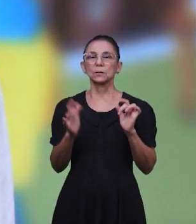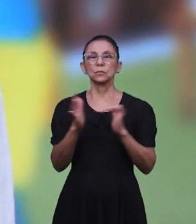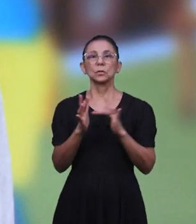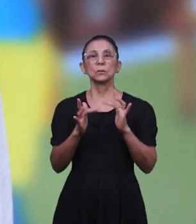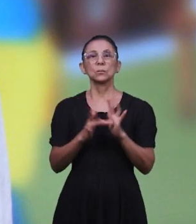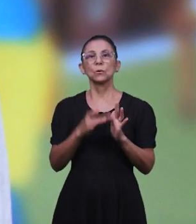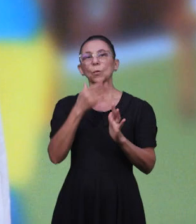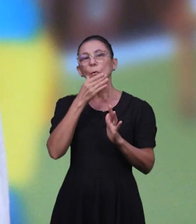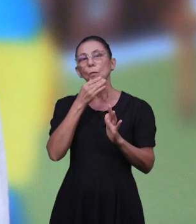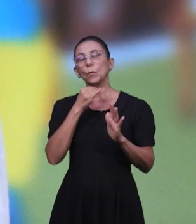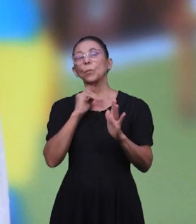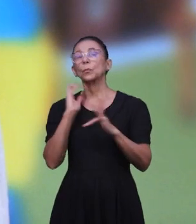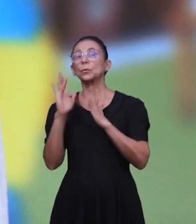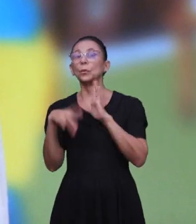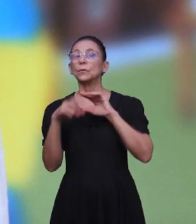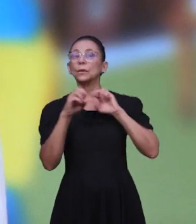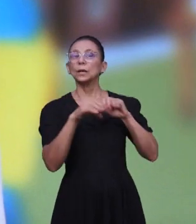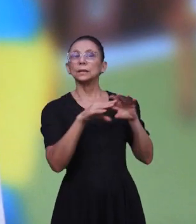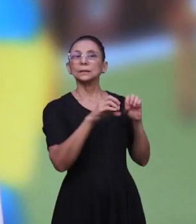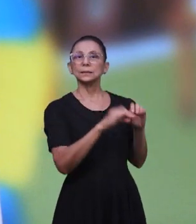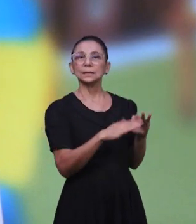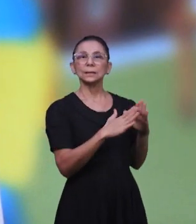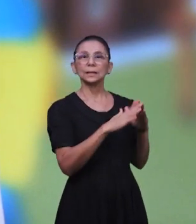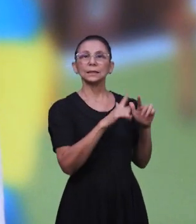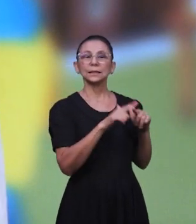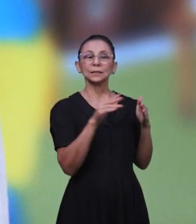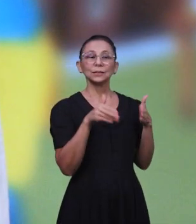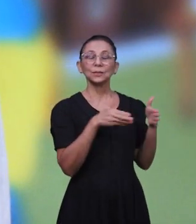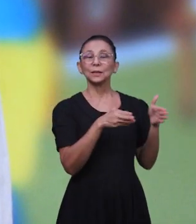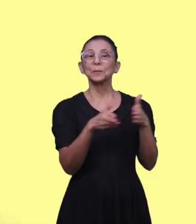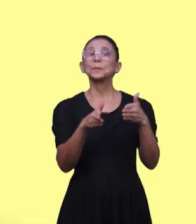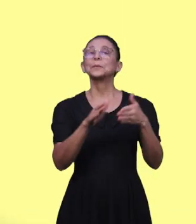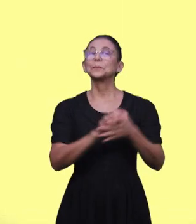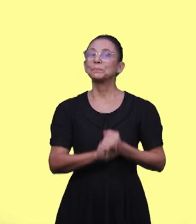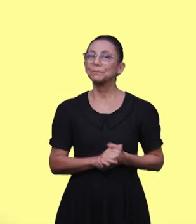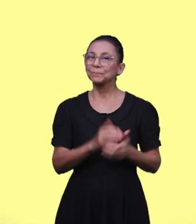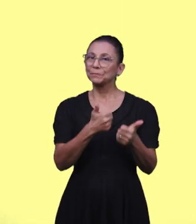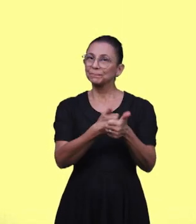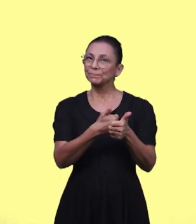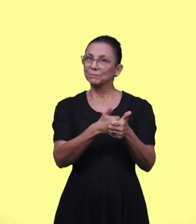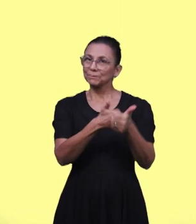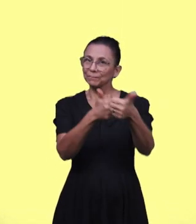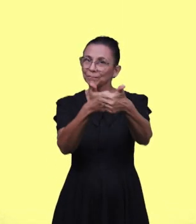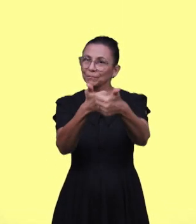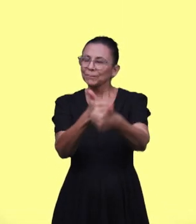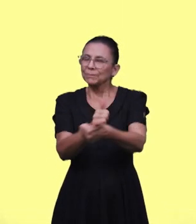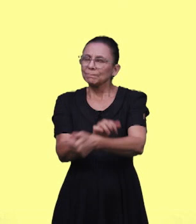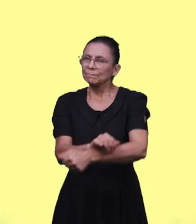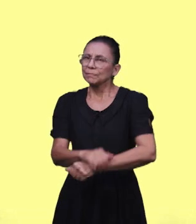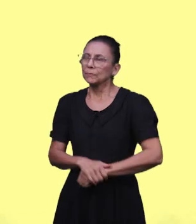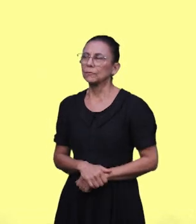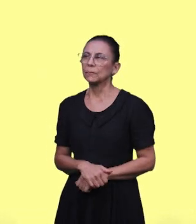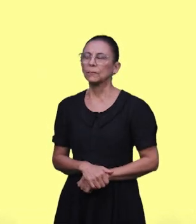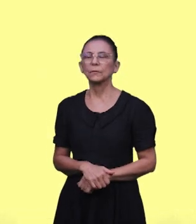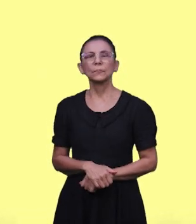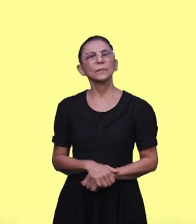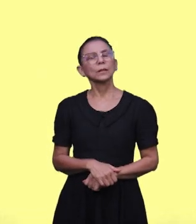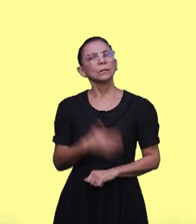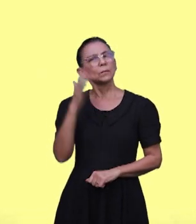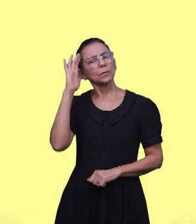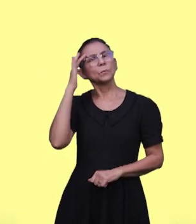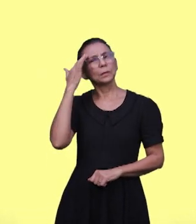fiancé Jésus enseigne à la fiancée quel est le chemin qu'elle doit suivre. Nous allons comprendre